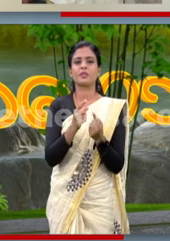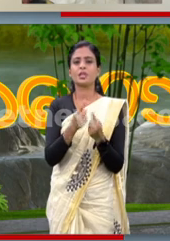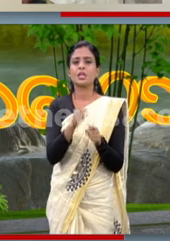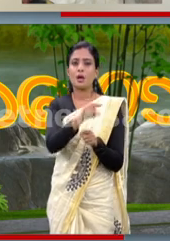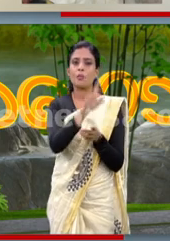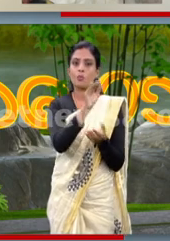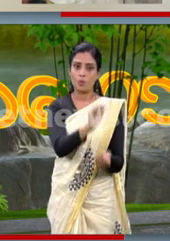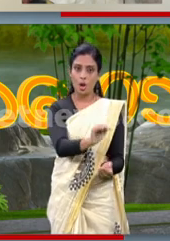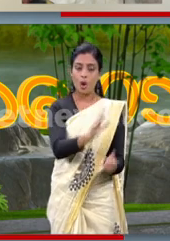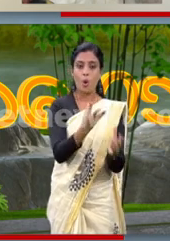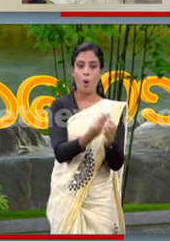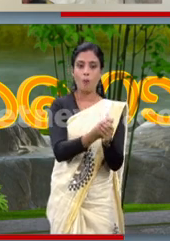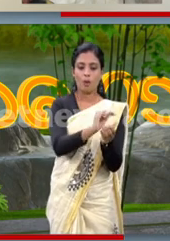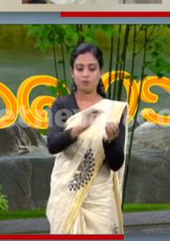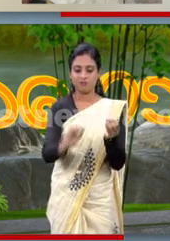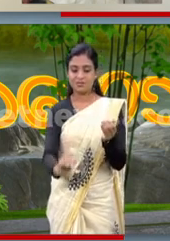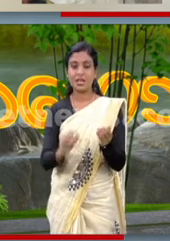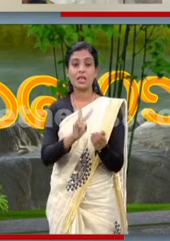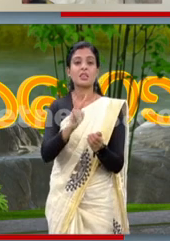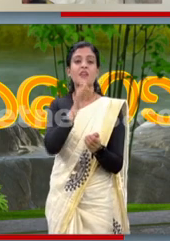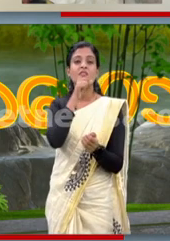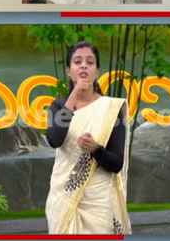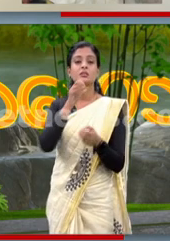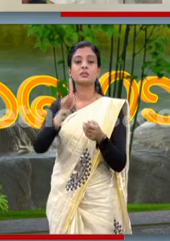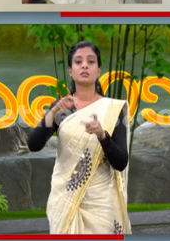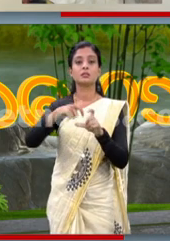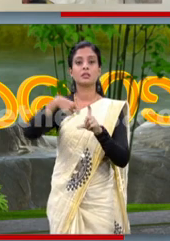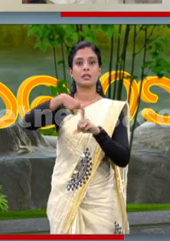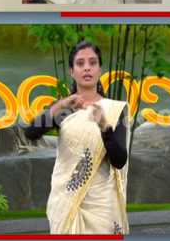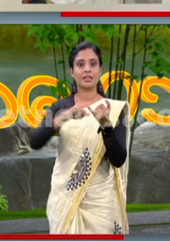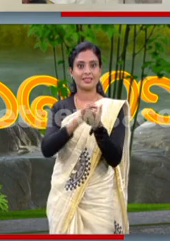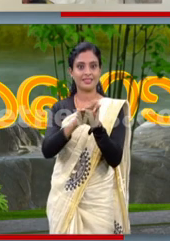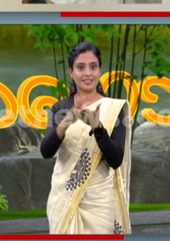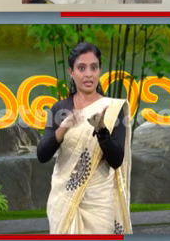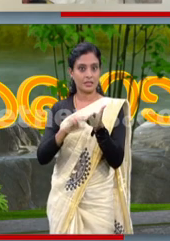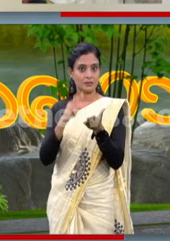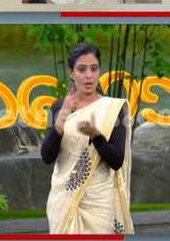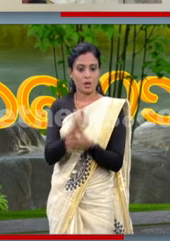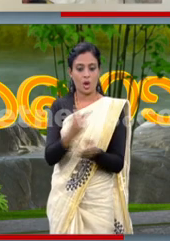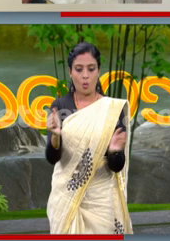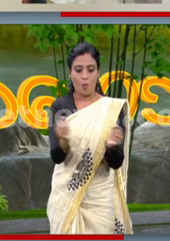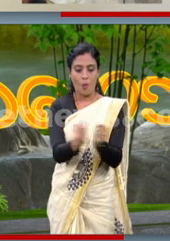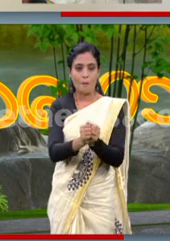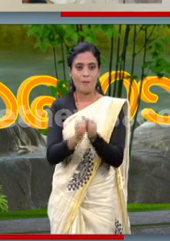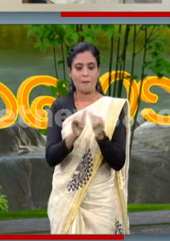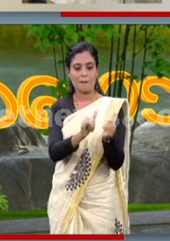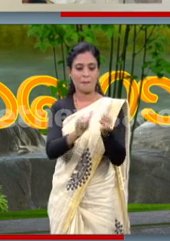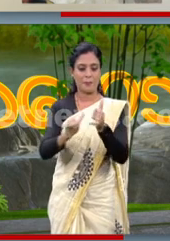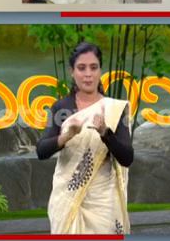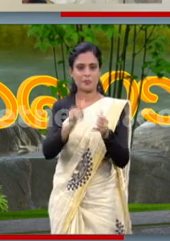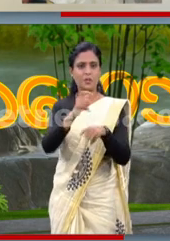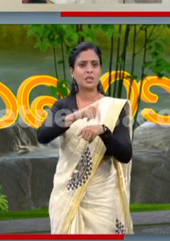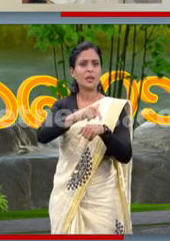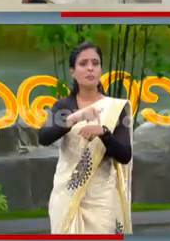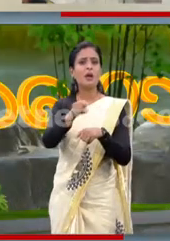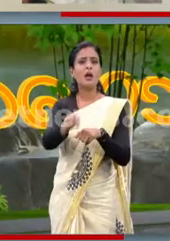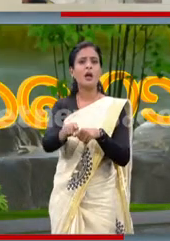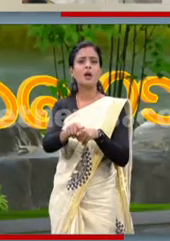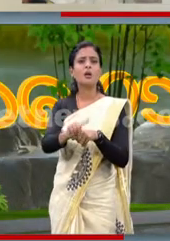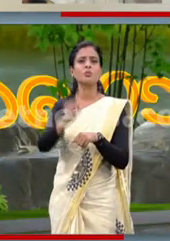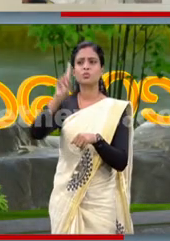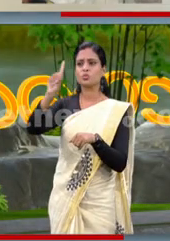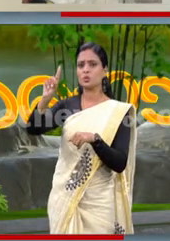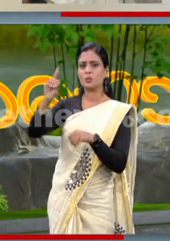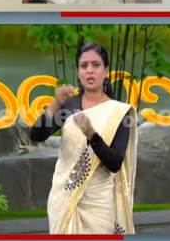മകൾ ലക്ഷ്മി, 2 വയസ്സുള്ള ലക്ഷ്മിയും ഒന്നിച്ച് കളിക്കുന്നതിനിടയിലാണ് ഈ സ്വിച്ച് ബോർഡിൽ ഉണ്ടായിരുന്ന കൊതുക് നാശിനി,